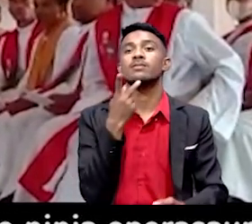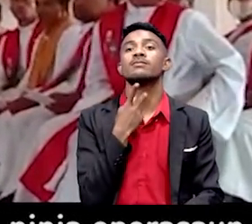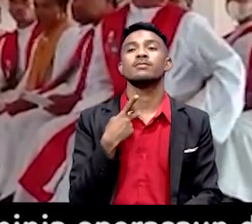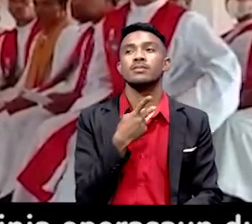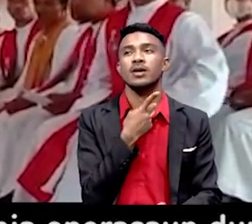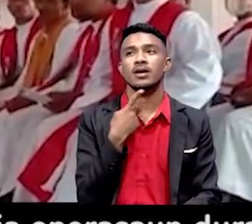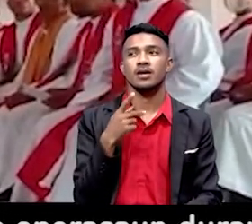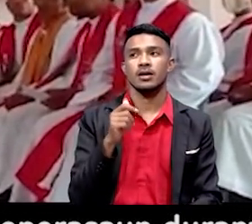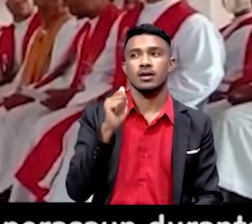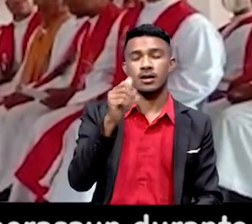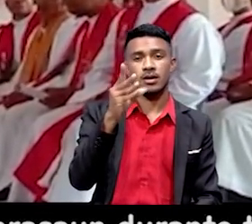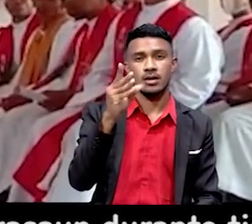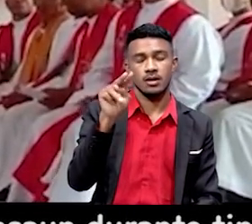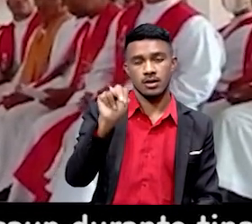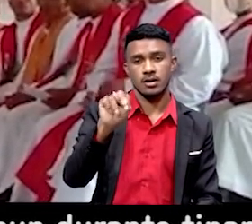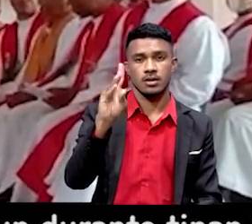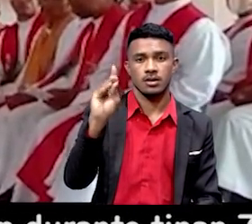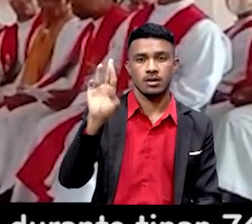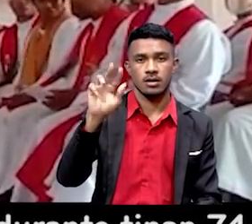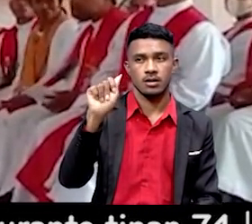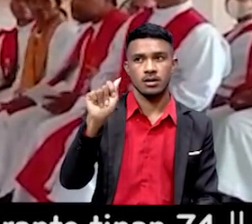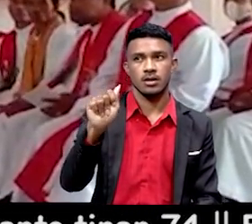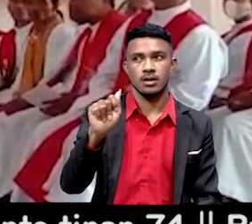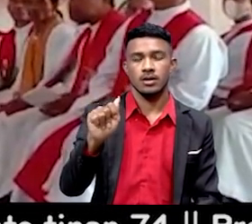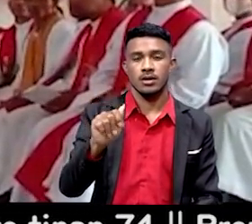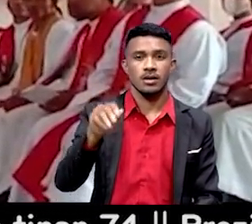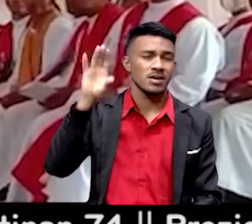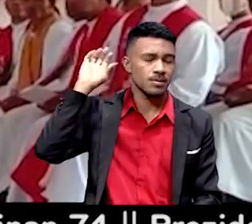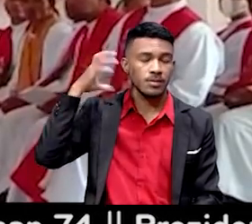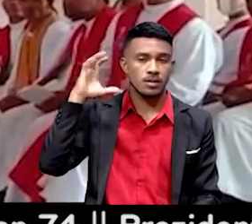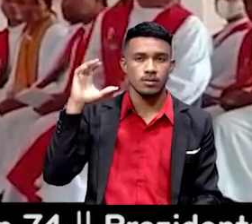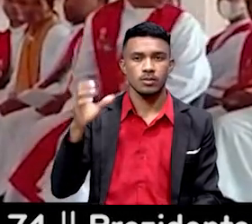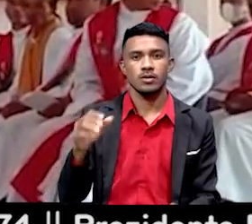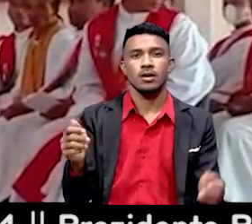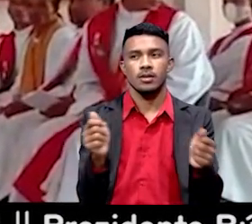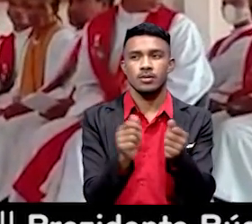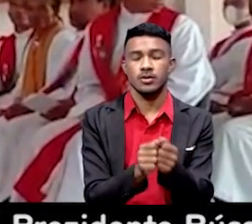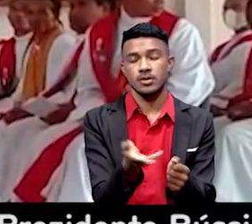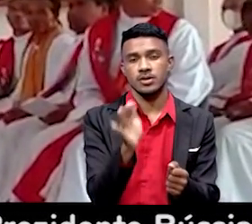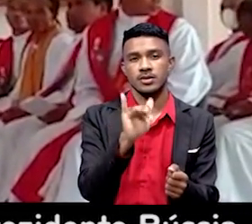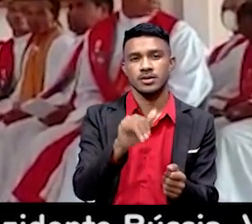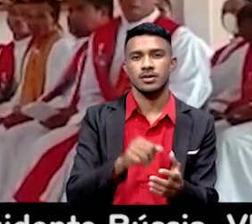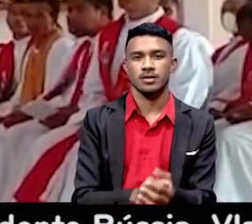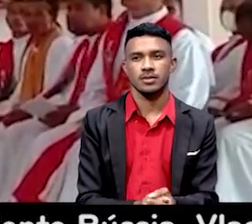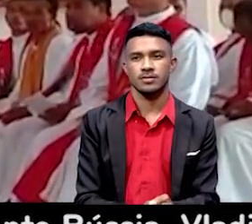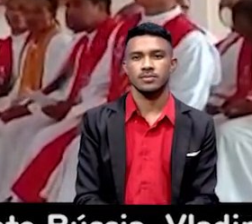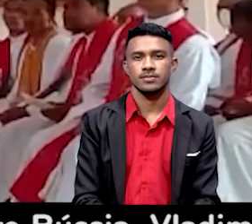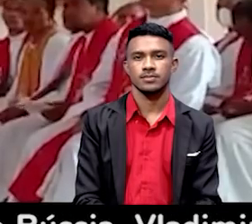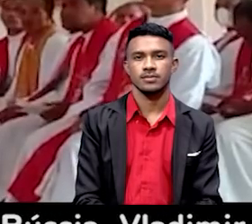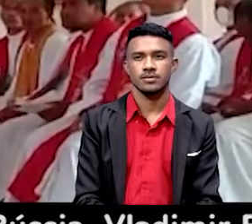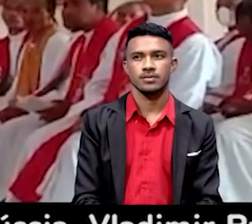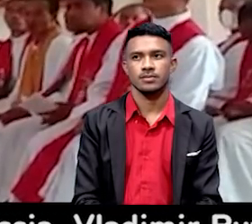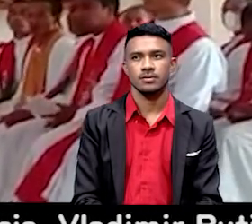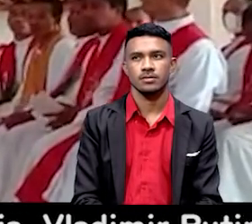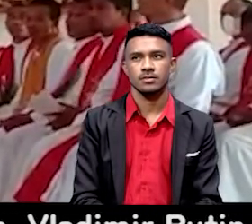lana tu katulansa si sopo ako ka jono